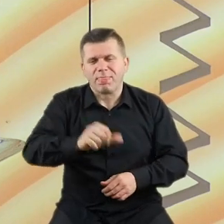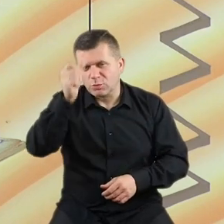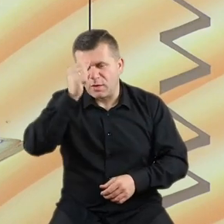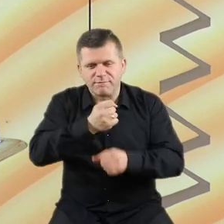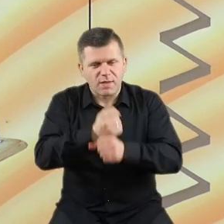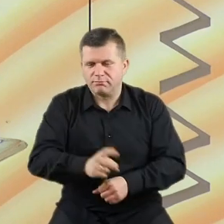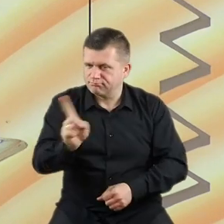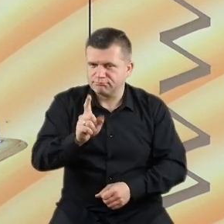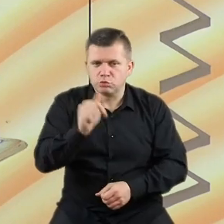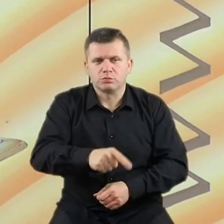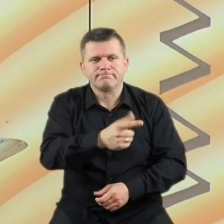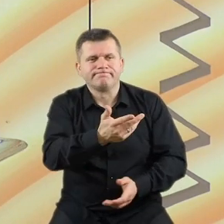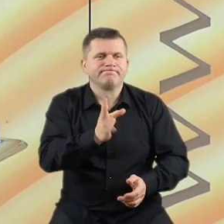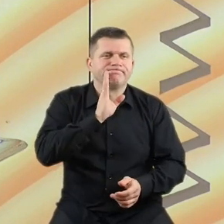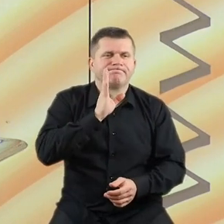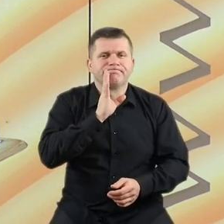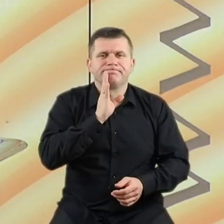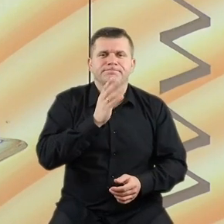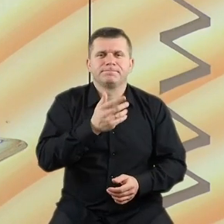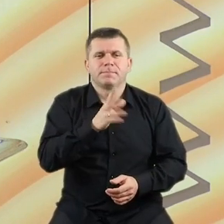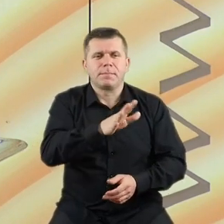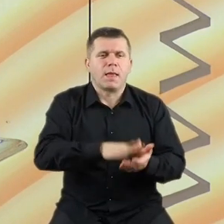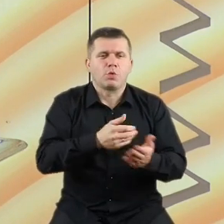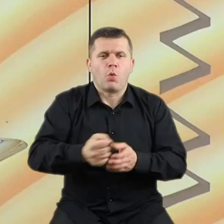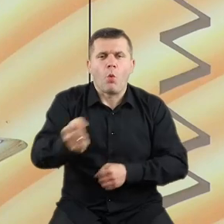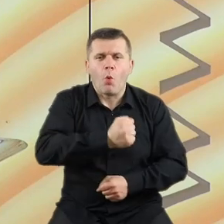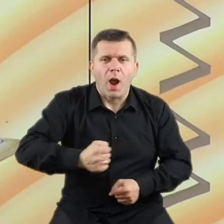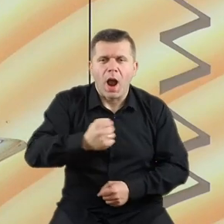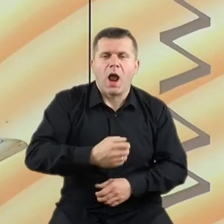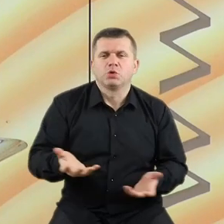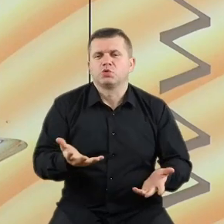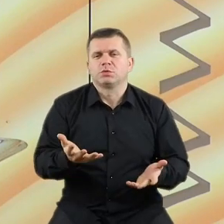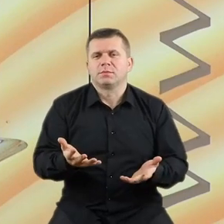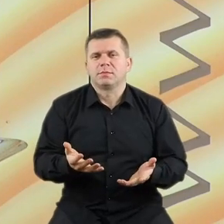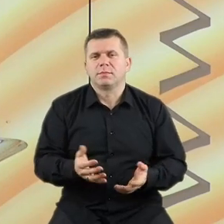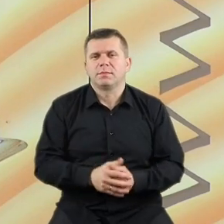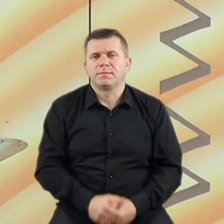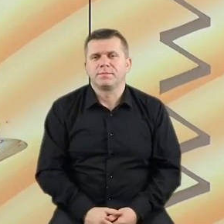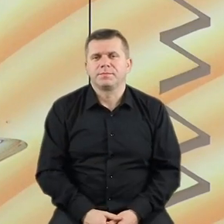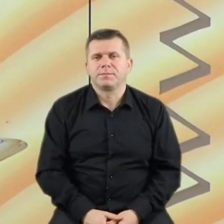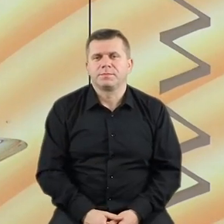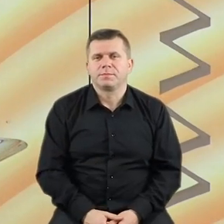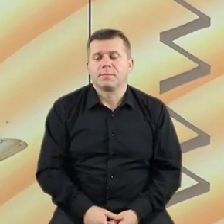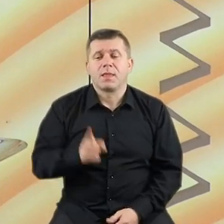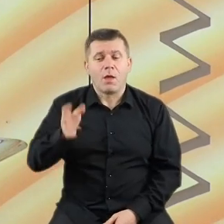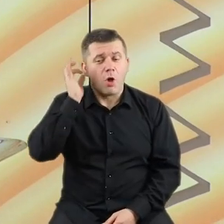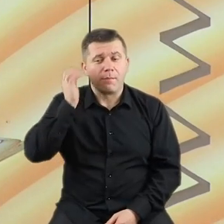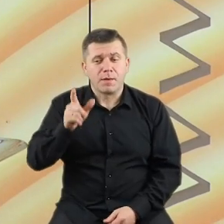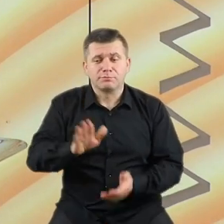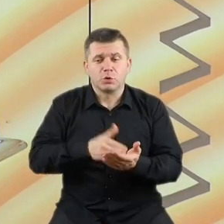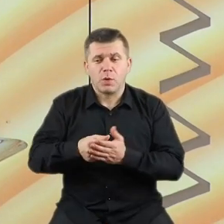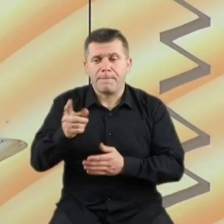zwykły więzień, to musiał być ktoś, kto, no nie wiem, jest kucharzem, albo tak jak w przypadku tej kobiety, o której